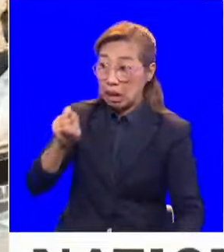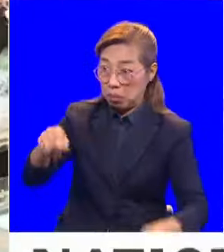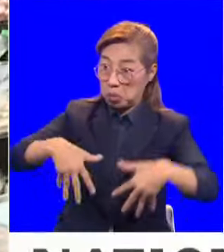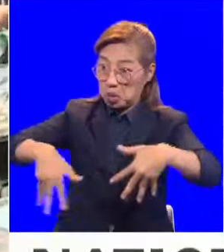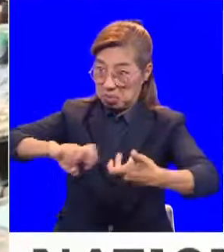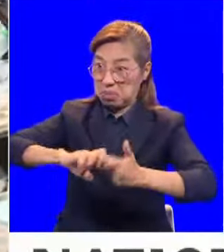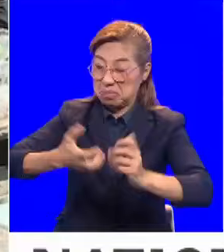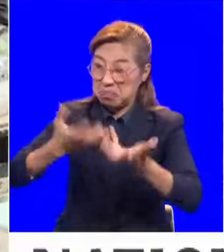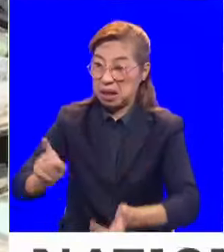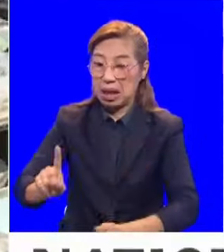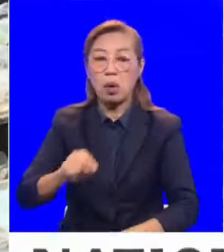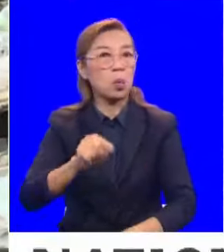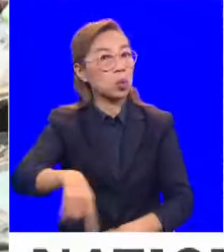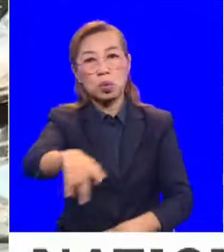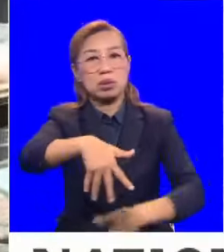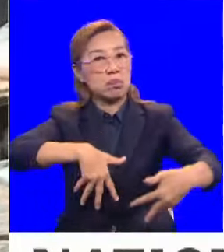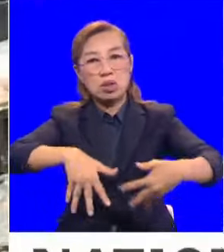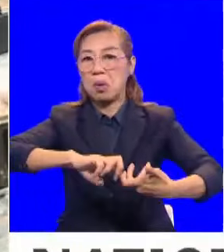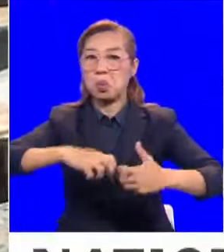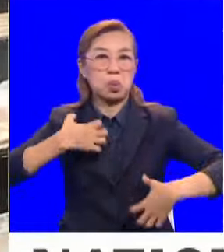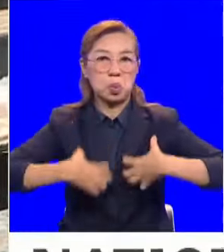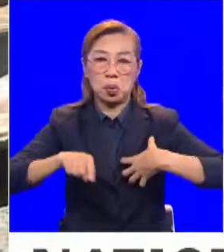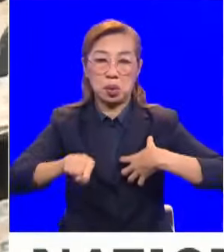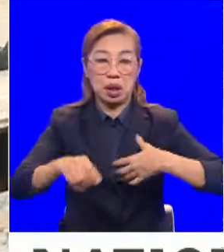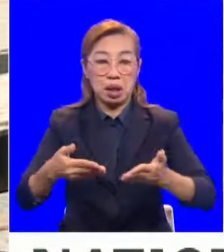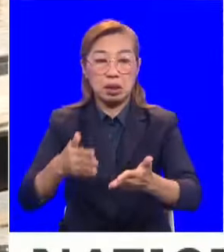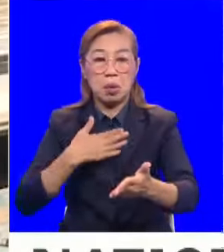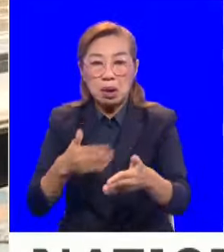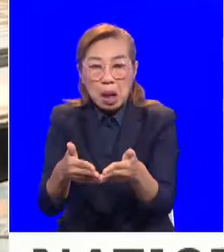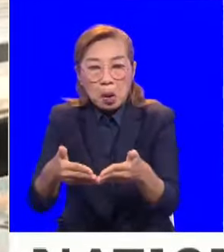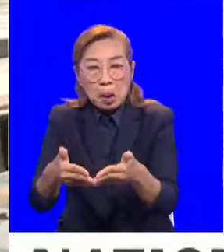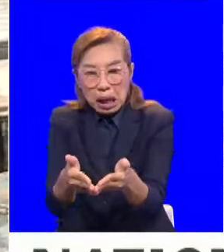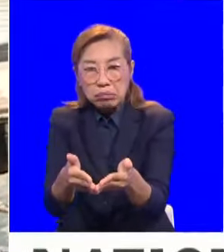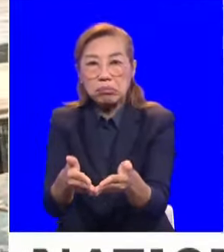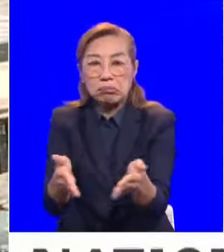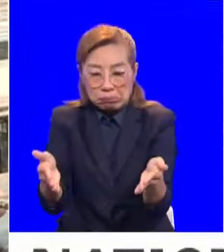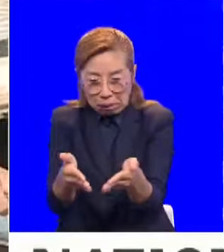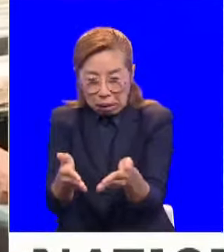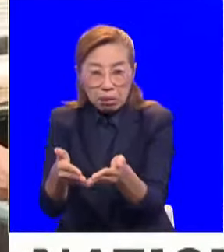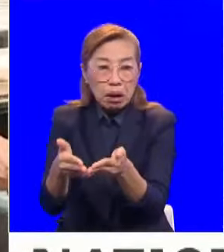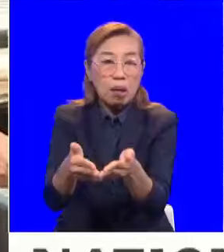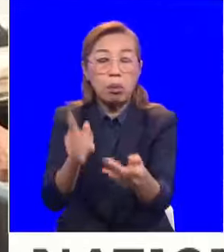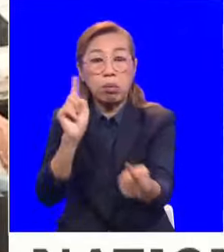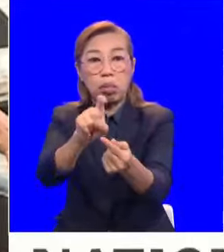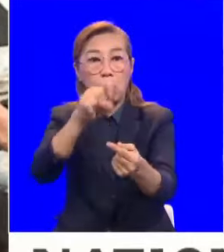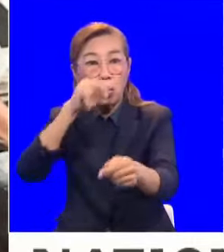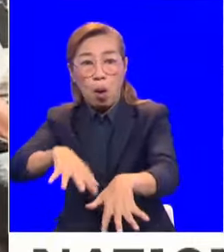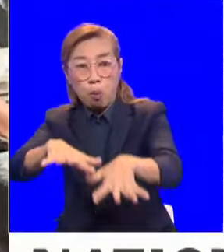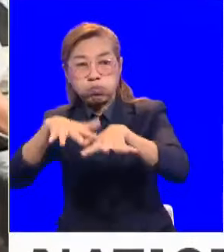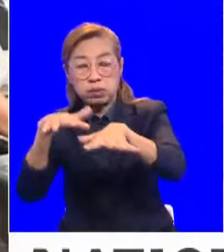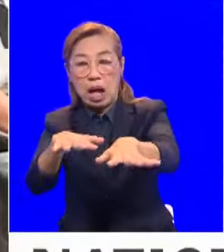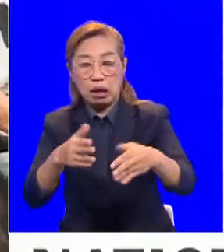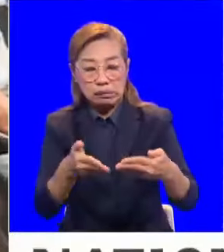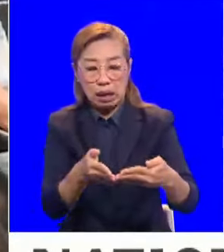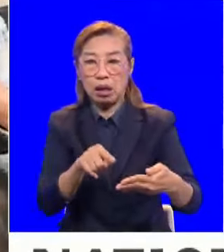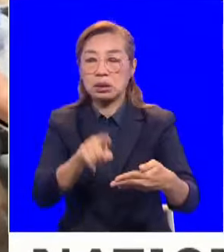างคะพี ่เดือดร้อนมากเลยครับตอนนี้เรือของเราคันเล็กมากแล้วเข้าไม่ถึงตอนนี้เราต้องกลับไปแต่มีอีกหลายพื้นที่